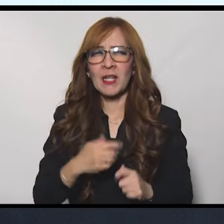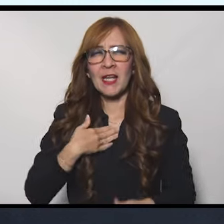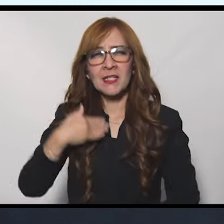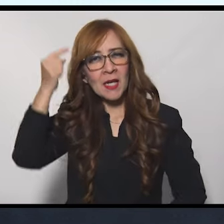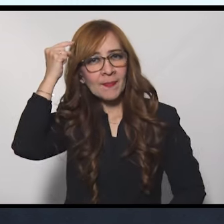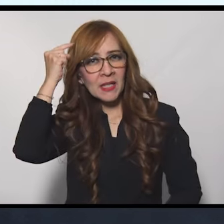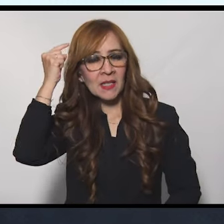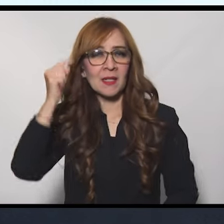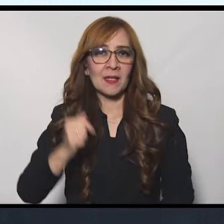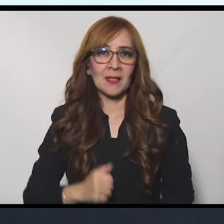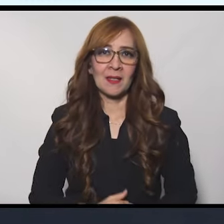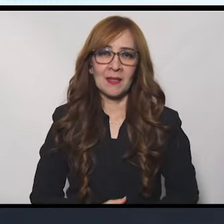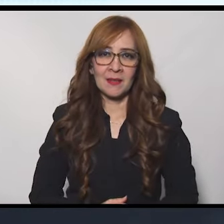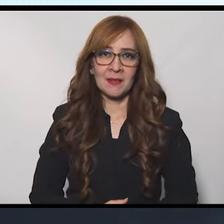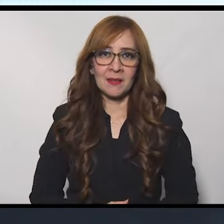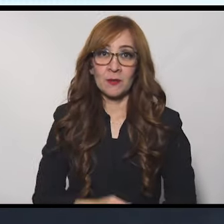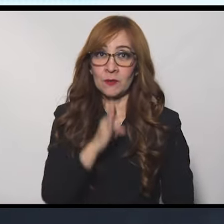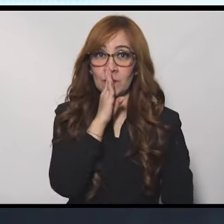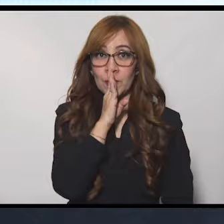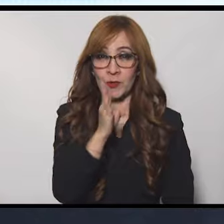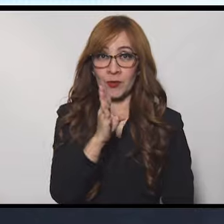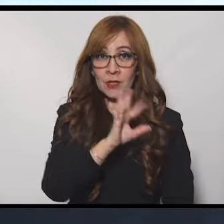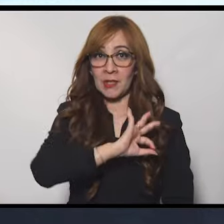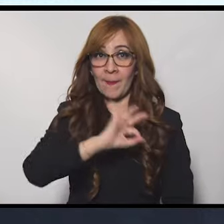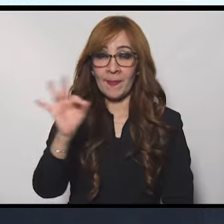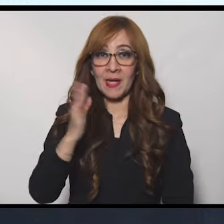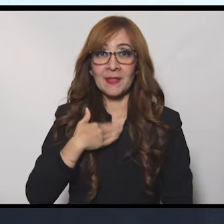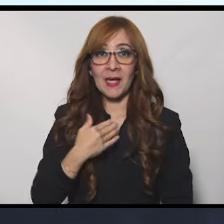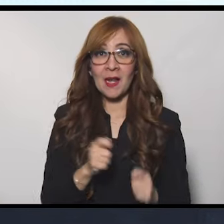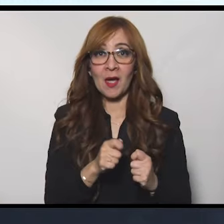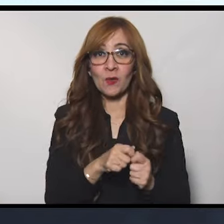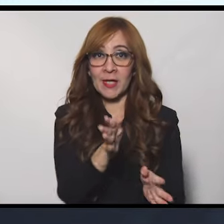saya, jujur belum pernah saya lakukan.